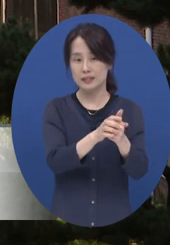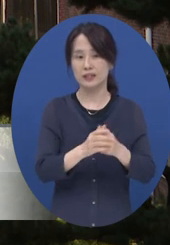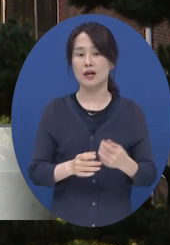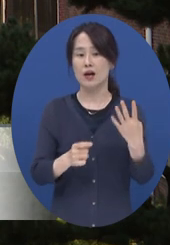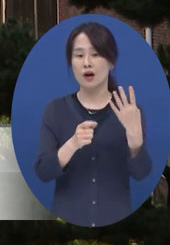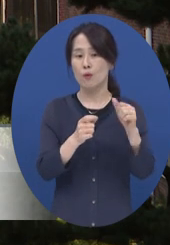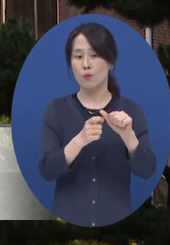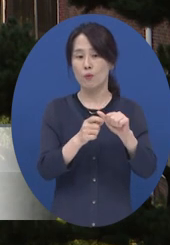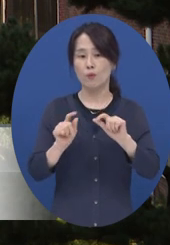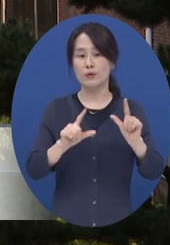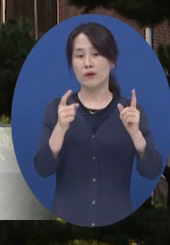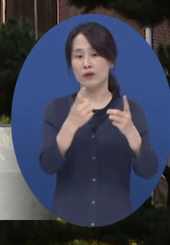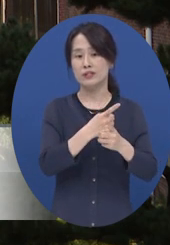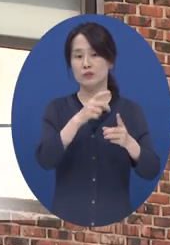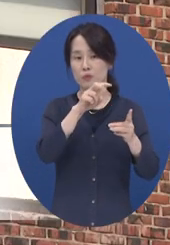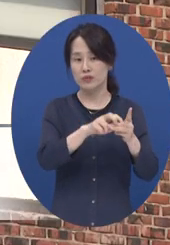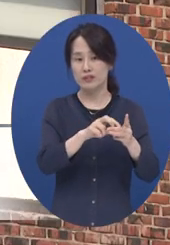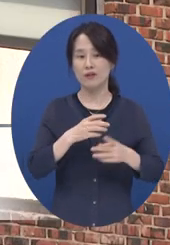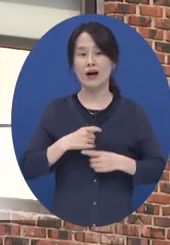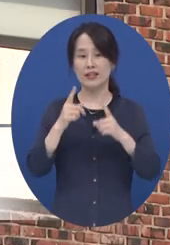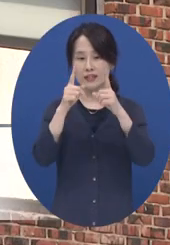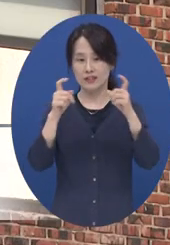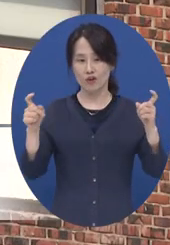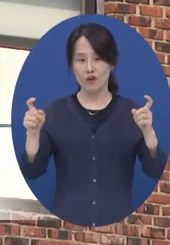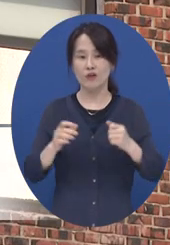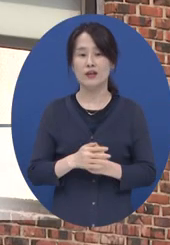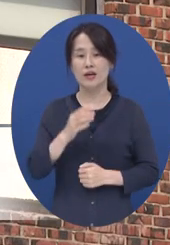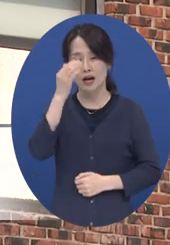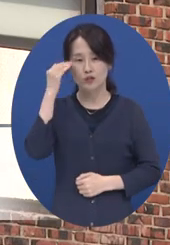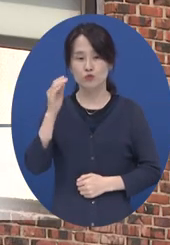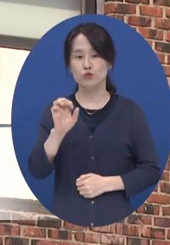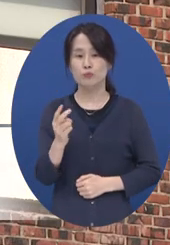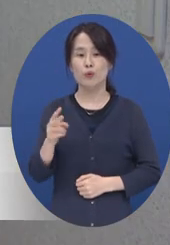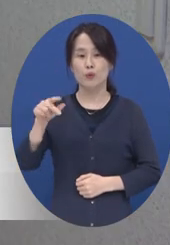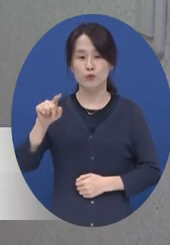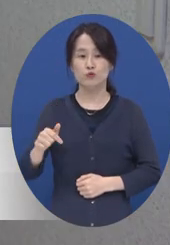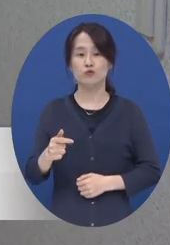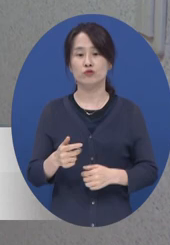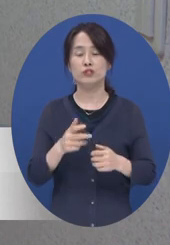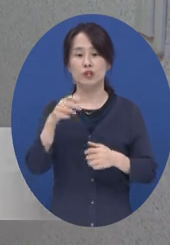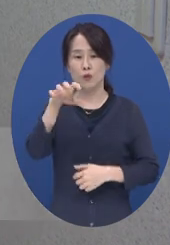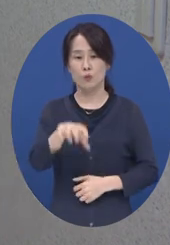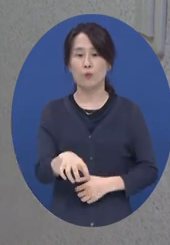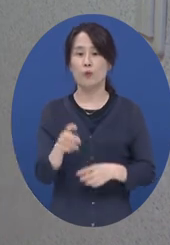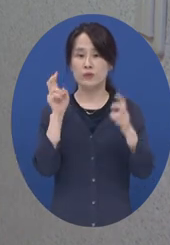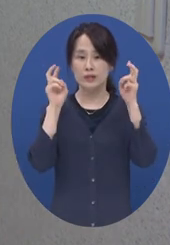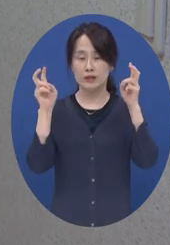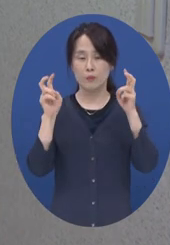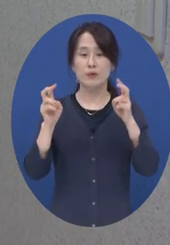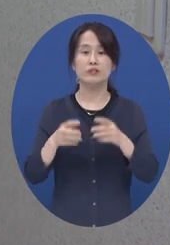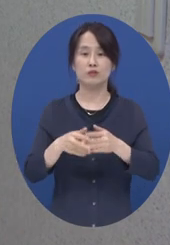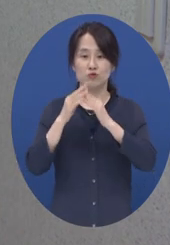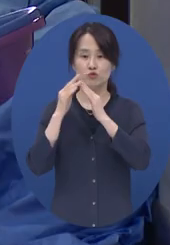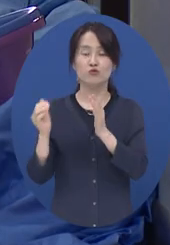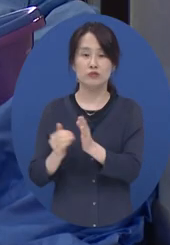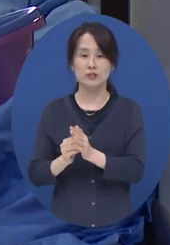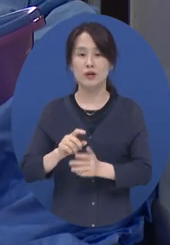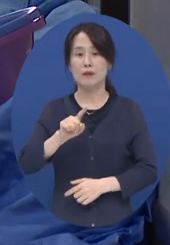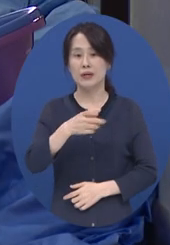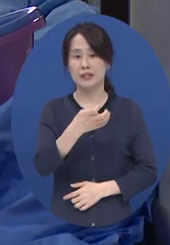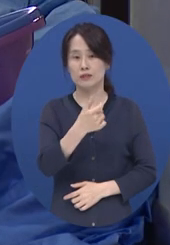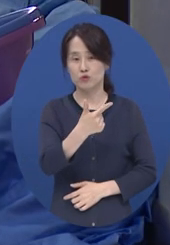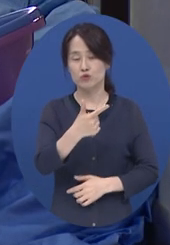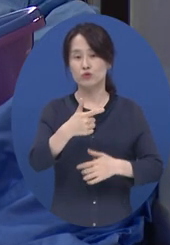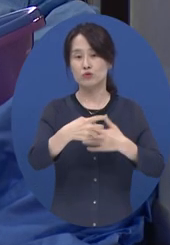이어 경우도 3 o 3 와 센터가 안성시 원곡면 의 한국 표준 옆에 인재개발원 의무 를 엽니다 146 씰